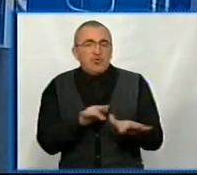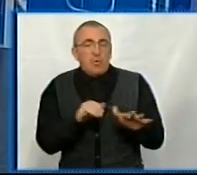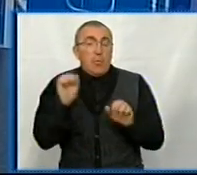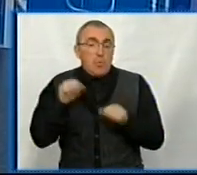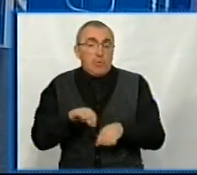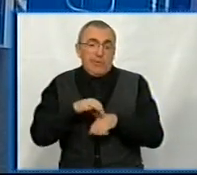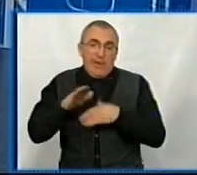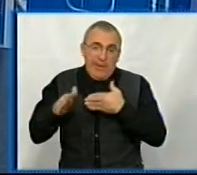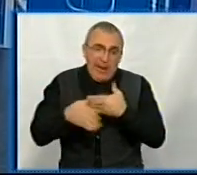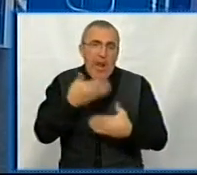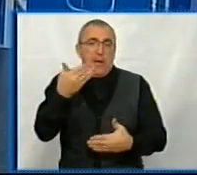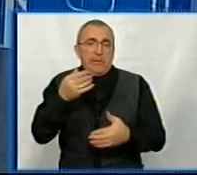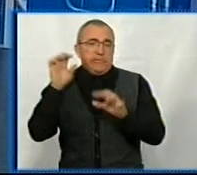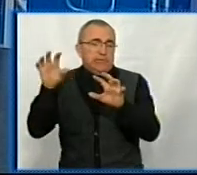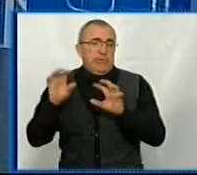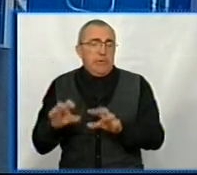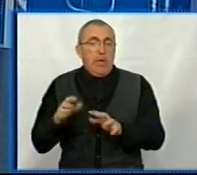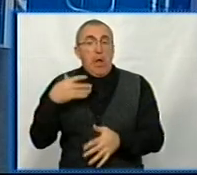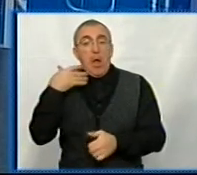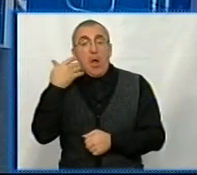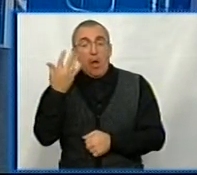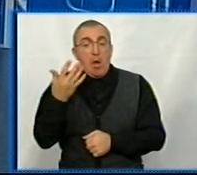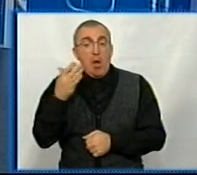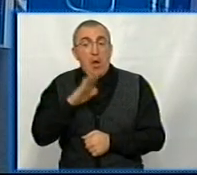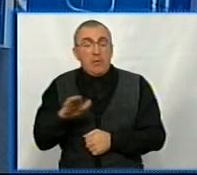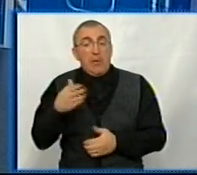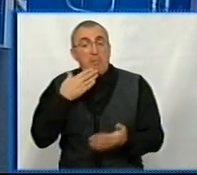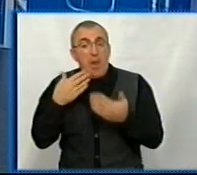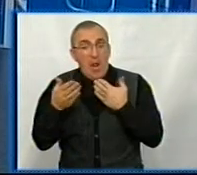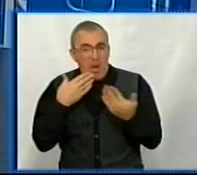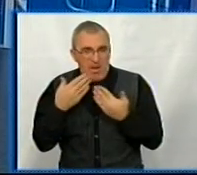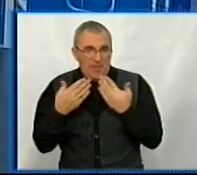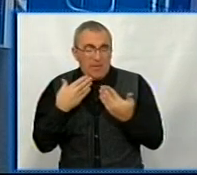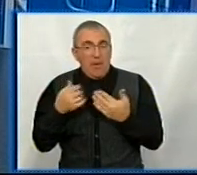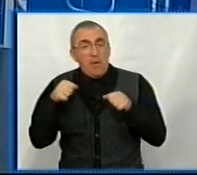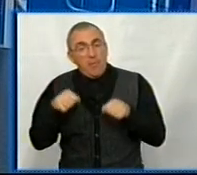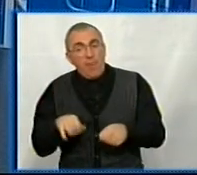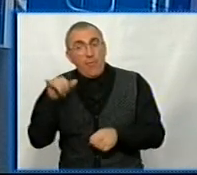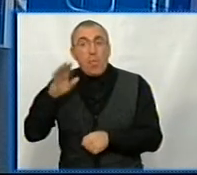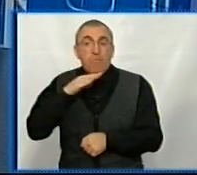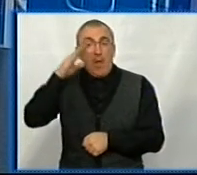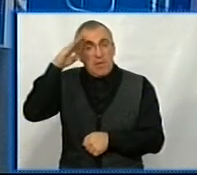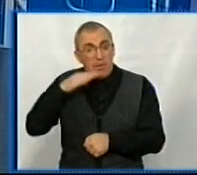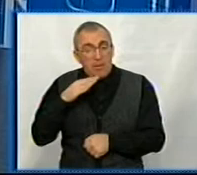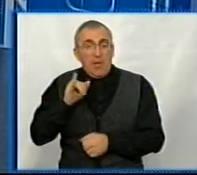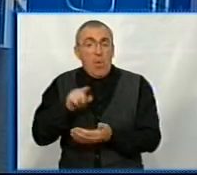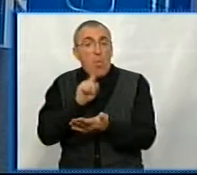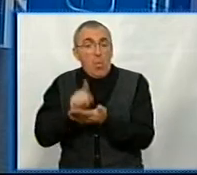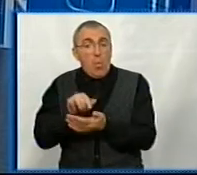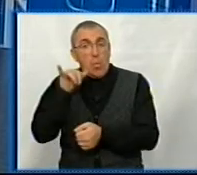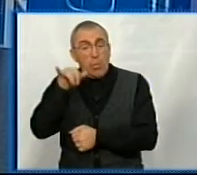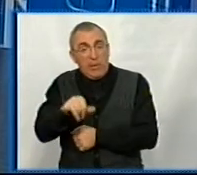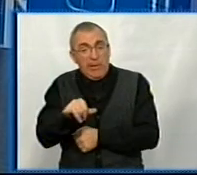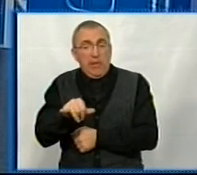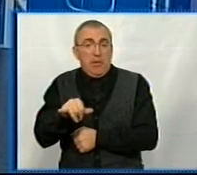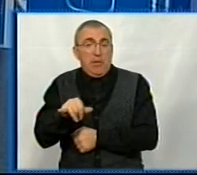можуть каратися так. там законом. А коли з дітьми ми балакаємо, які права у батьків і обов'язки у них,